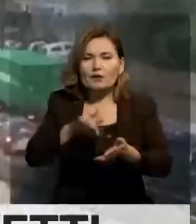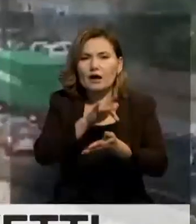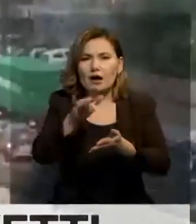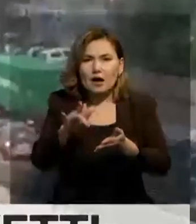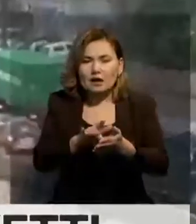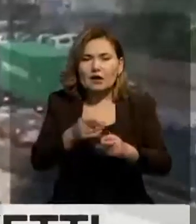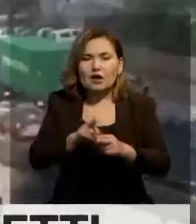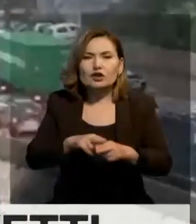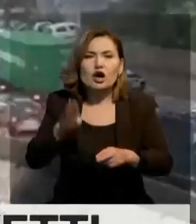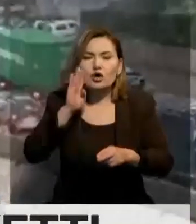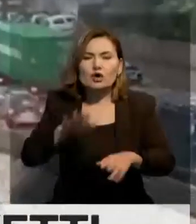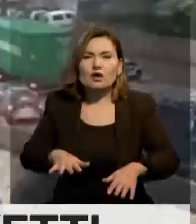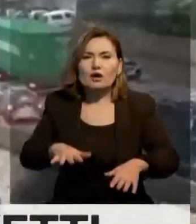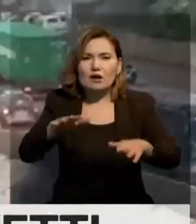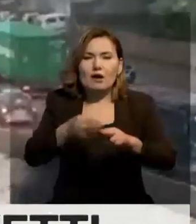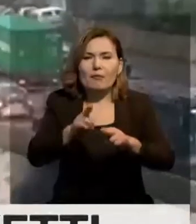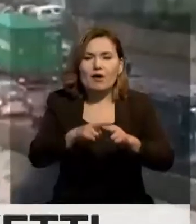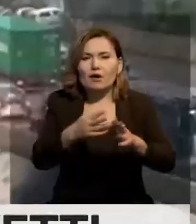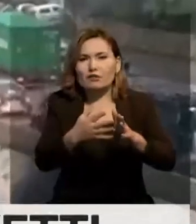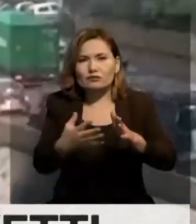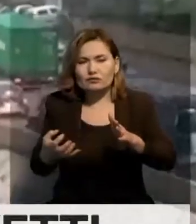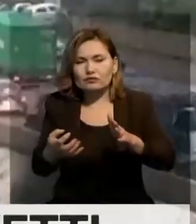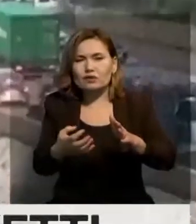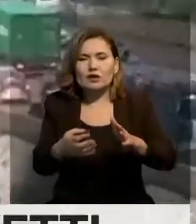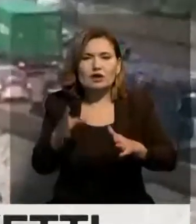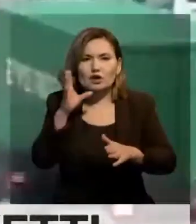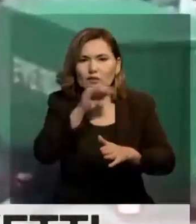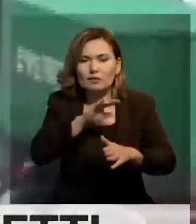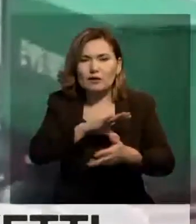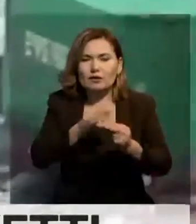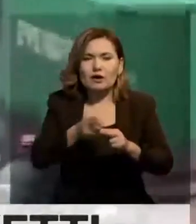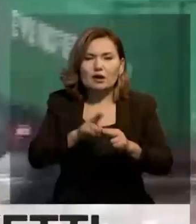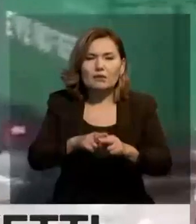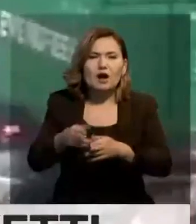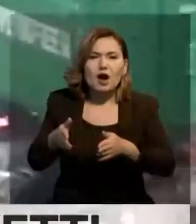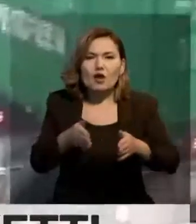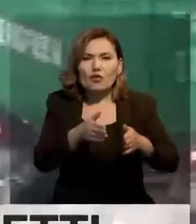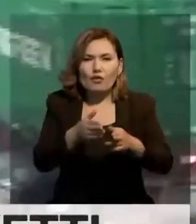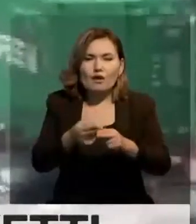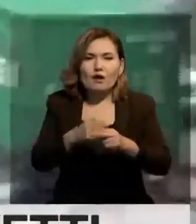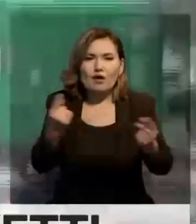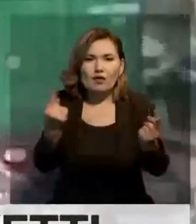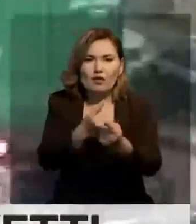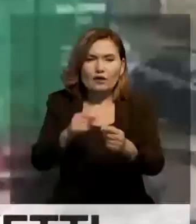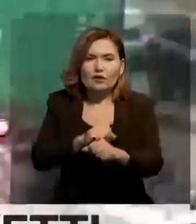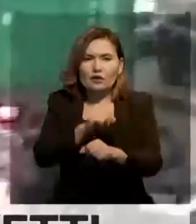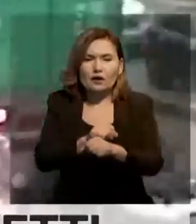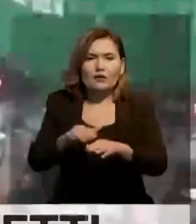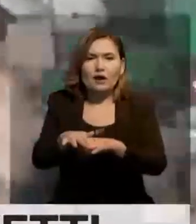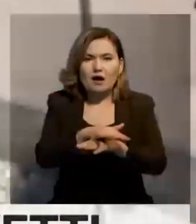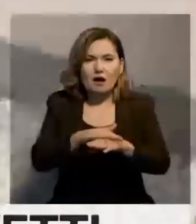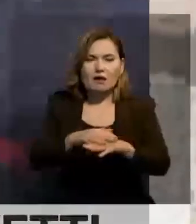жиналған суды ағызып жіберетін арықтар жоқтың қасы. Тасқын салдарынан көлік қозғалысы тоқтап, адамдар әбігерге